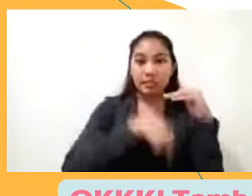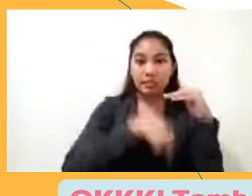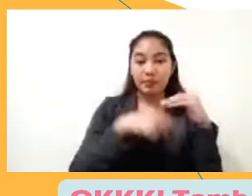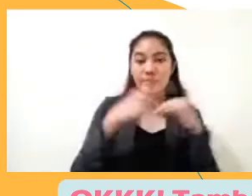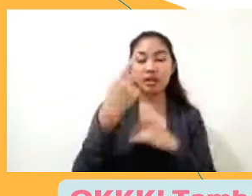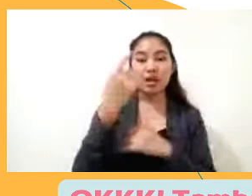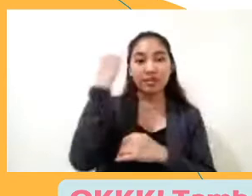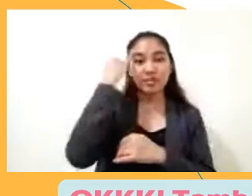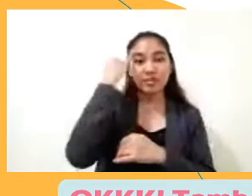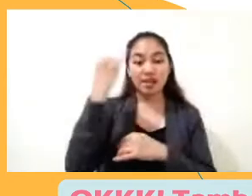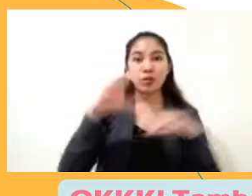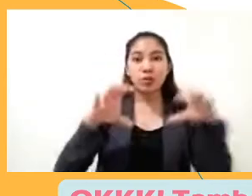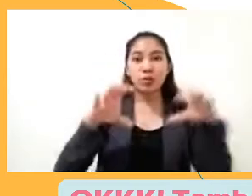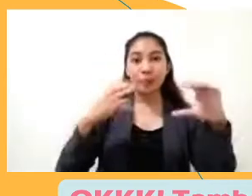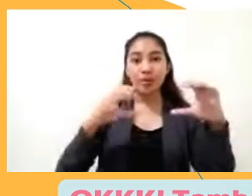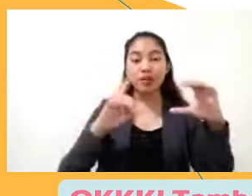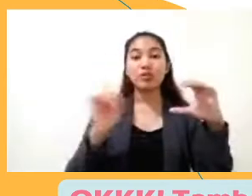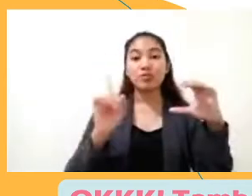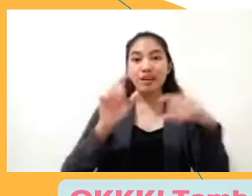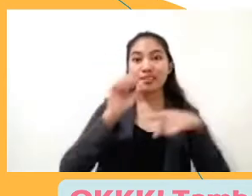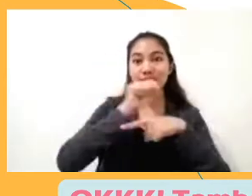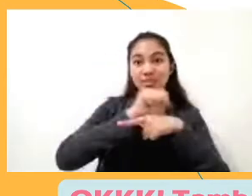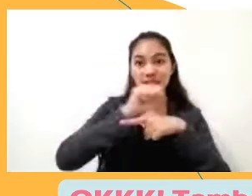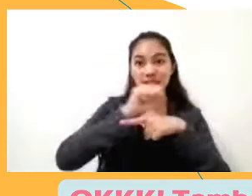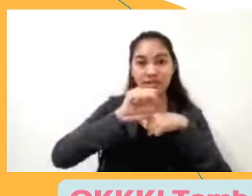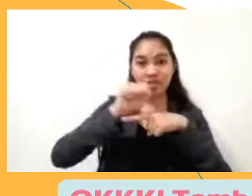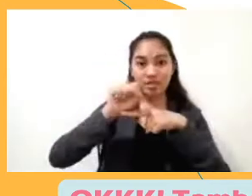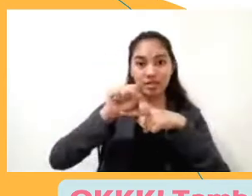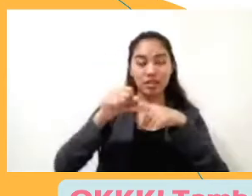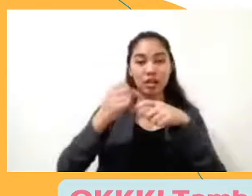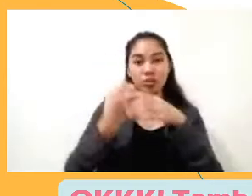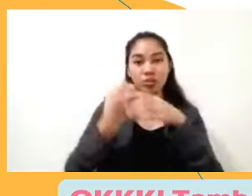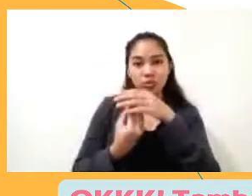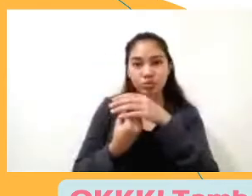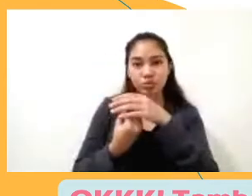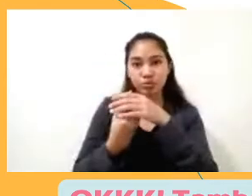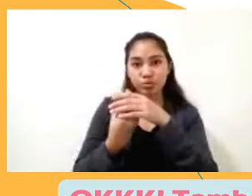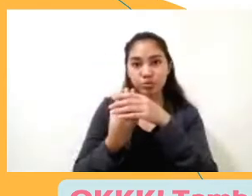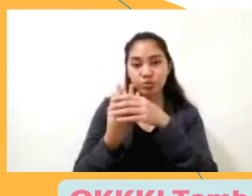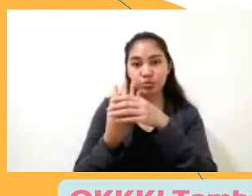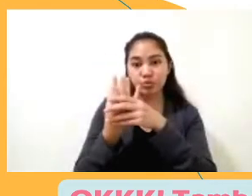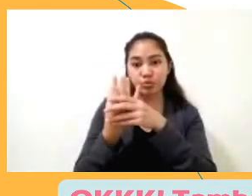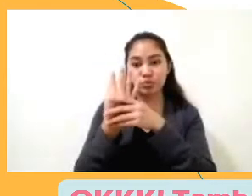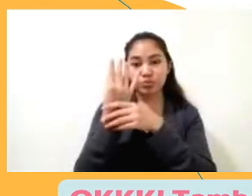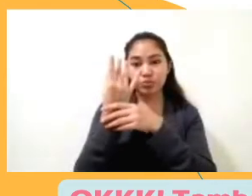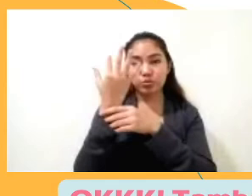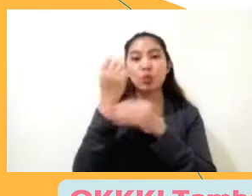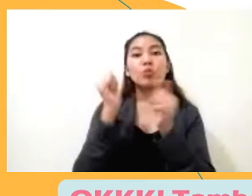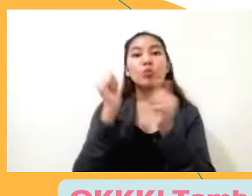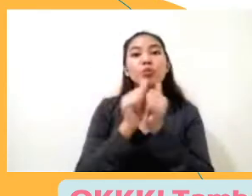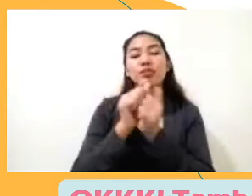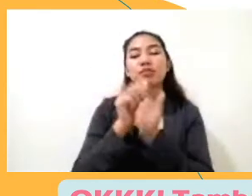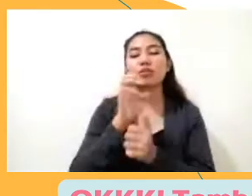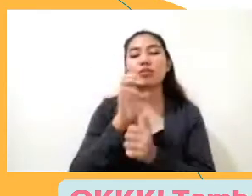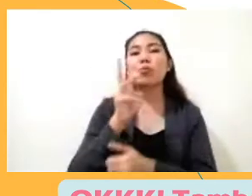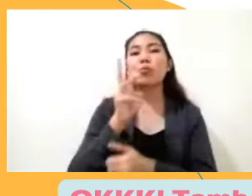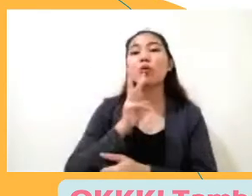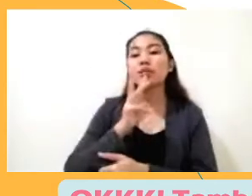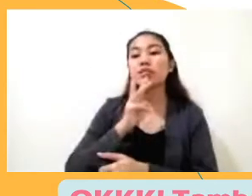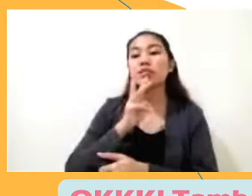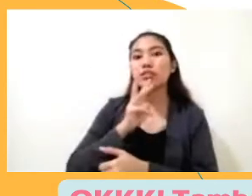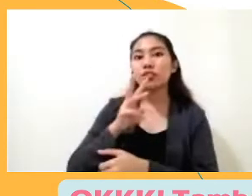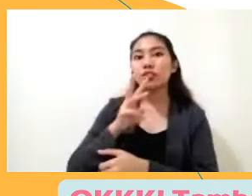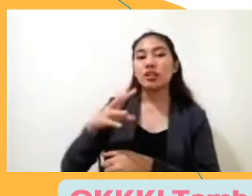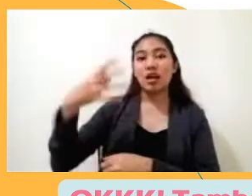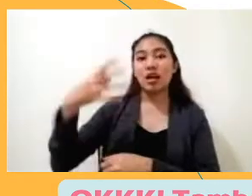Kuya Brian sa isang seed na patuloy na lumalago. With the right conditions, may watering, may sunlight, patuloy